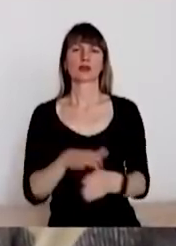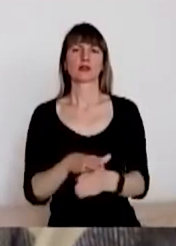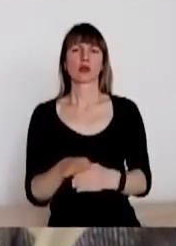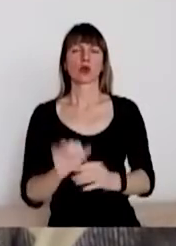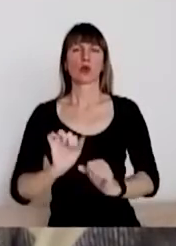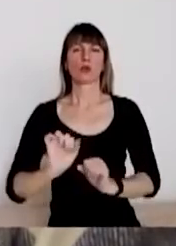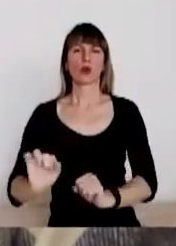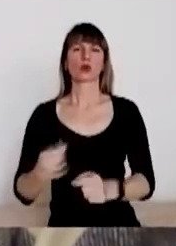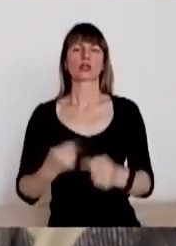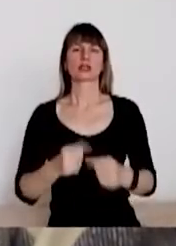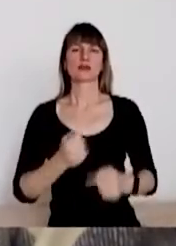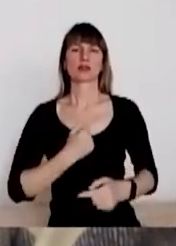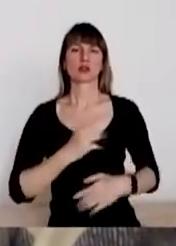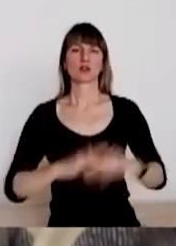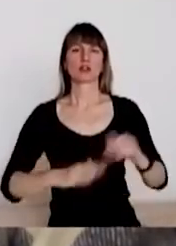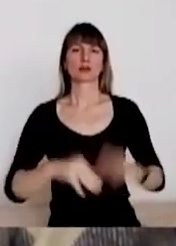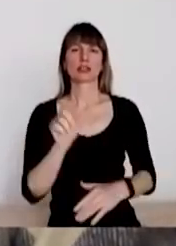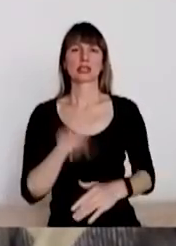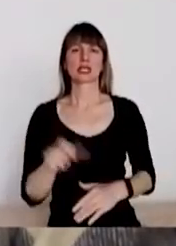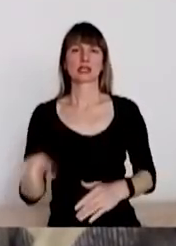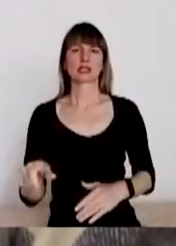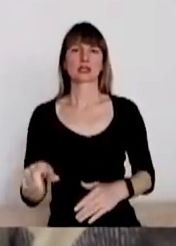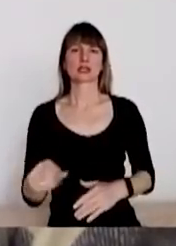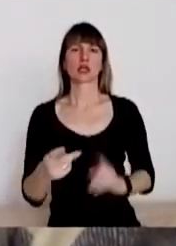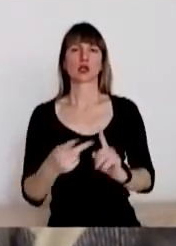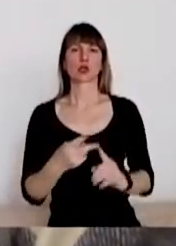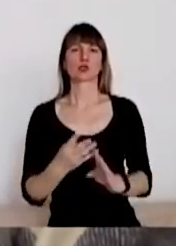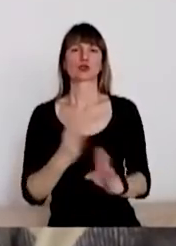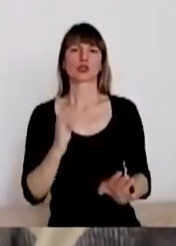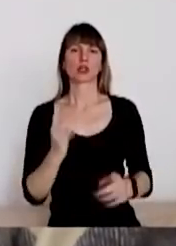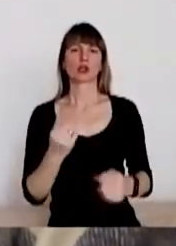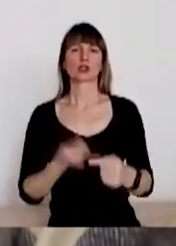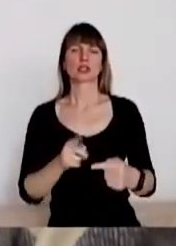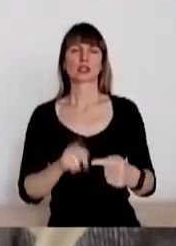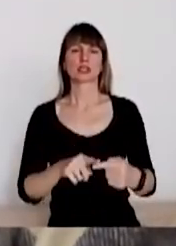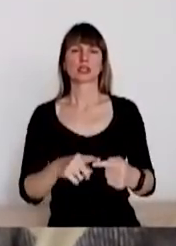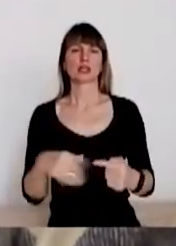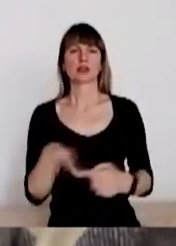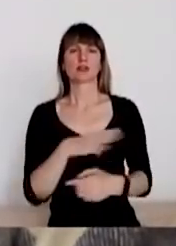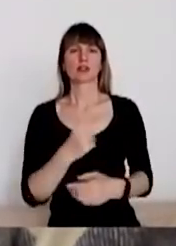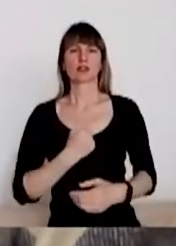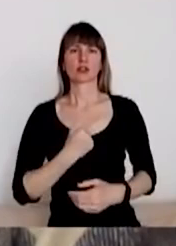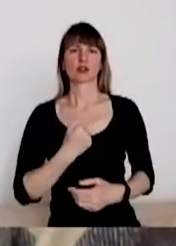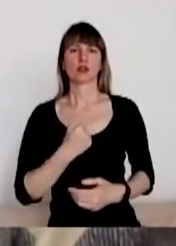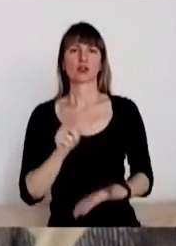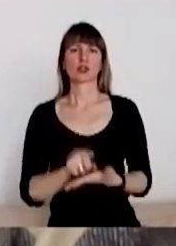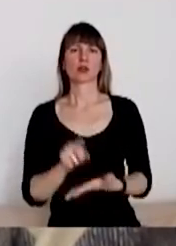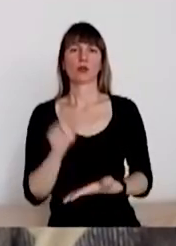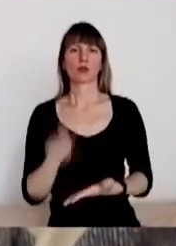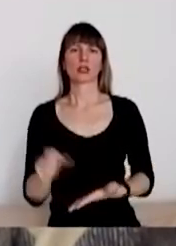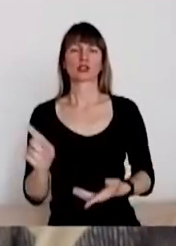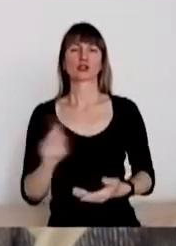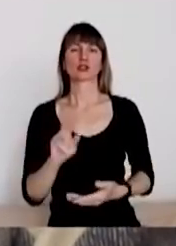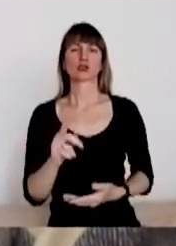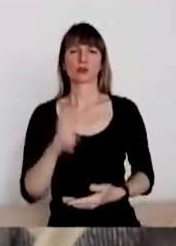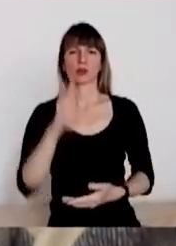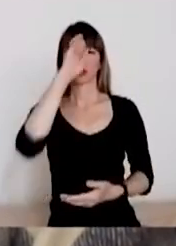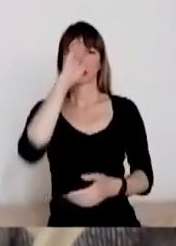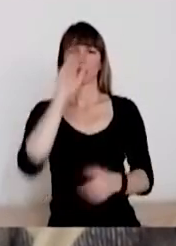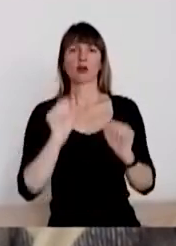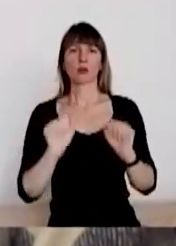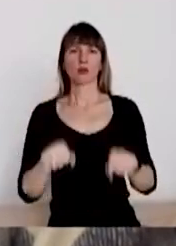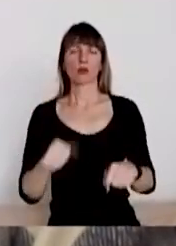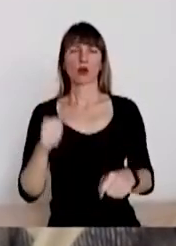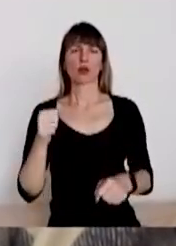це військові спеціалісти. В другу чергу це всі військові зобов'язані для того, щоб держава могла